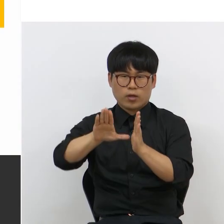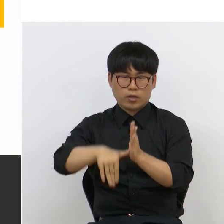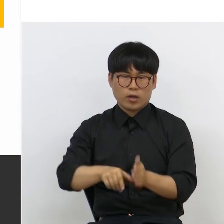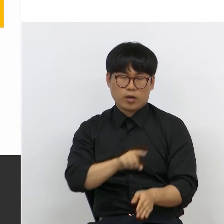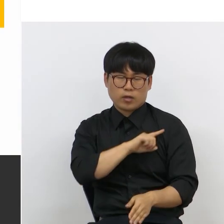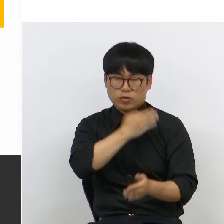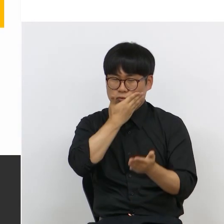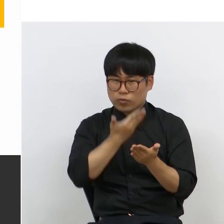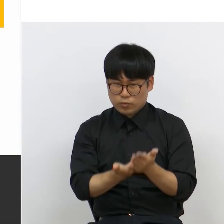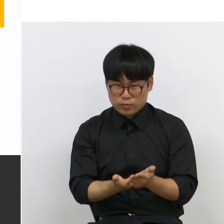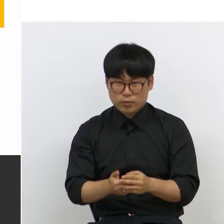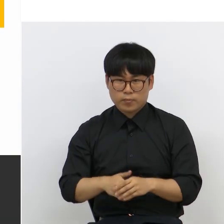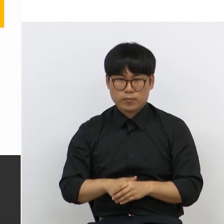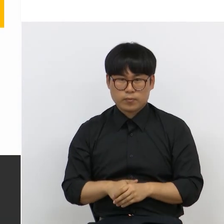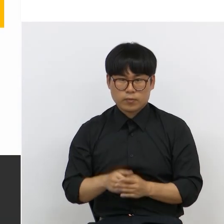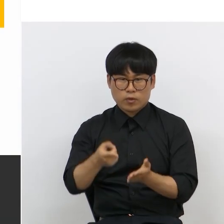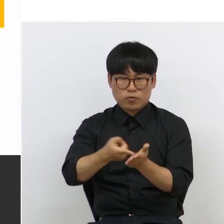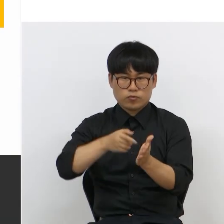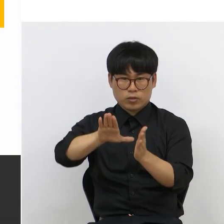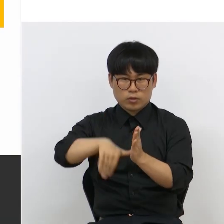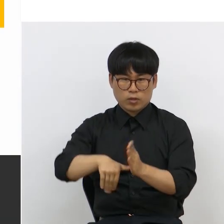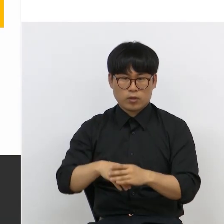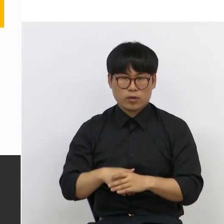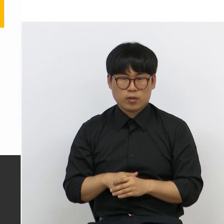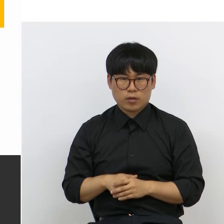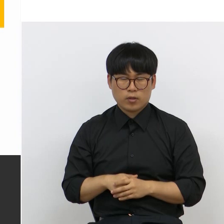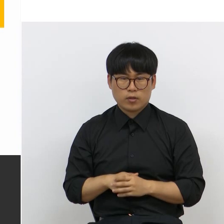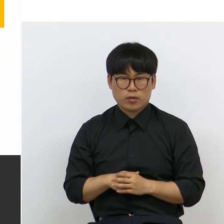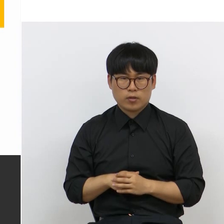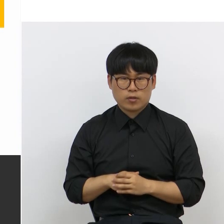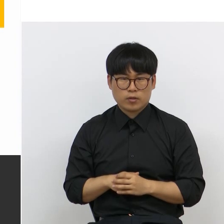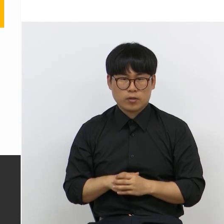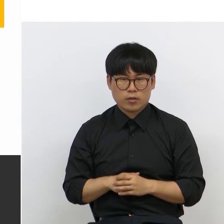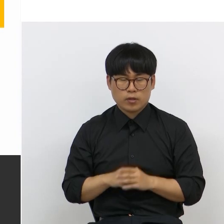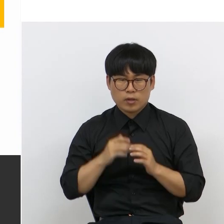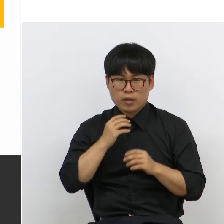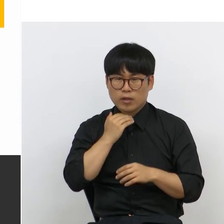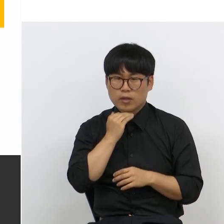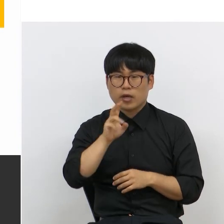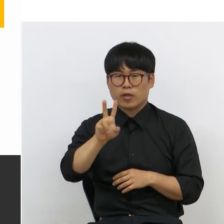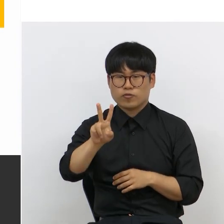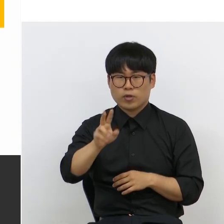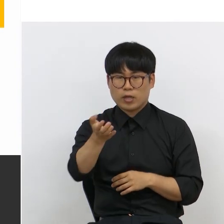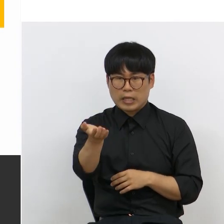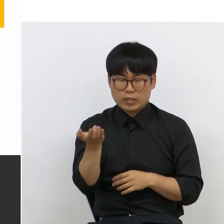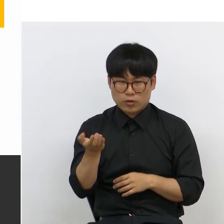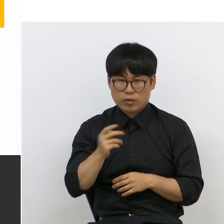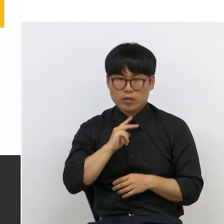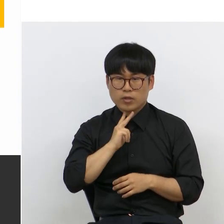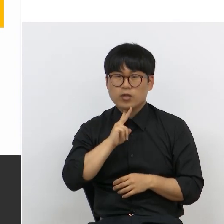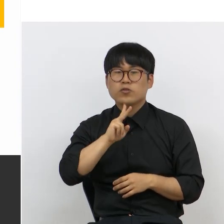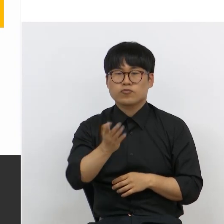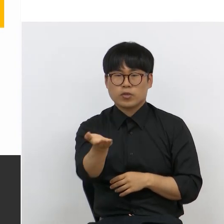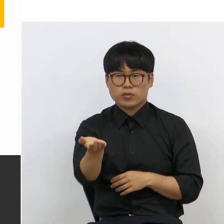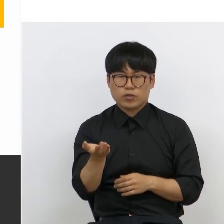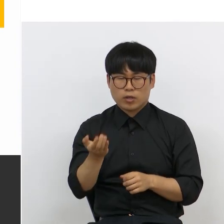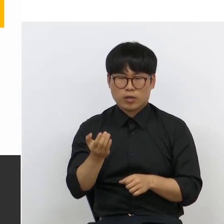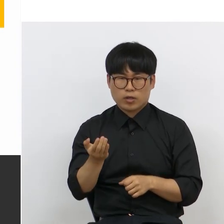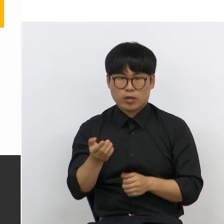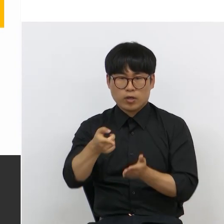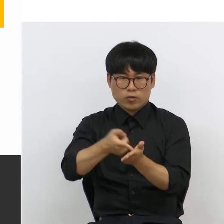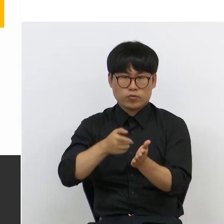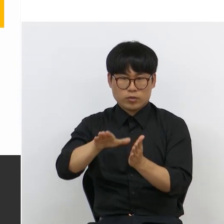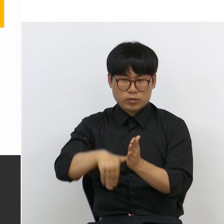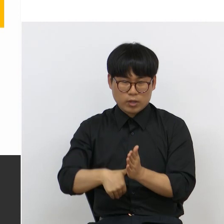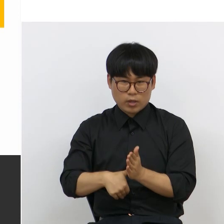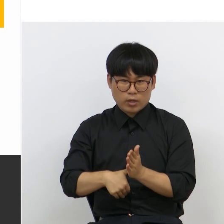데이터지만 우리가 수술한 시기를 여기 가려서 안 보입니다. 2살 전에 했을 때, 2살과 4살, 3살 사이 했을 때, 3살과 4살 사이 했을